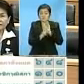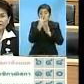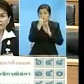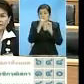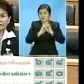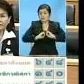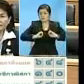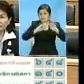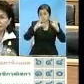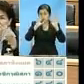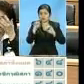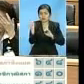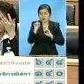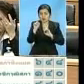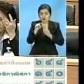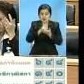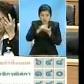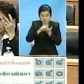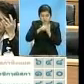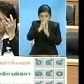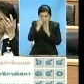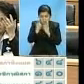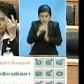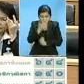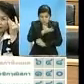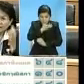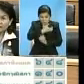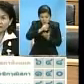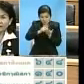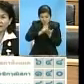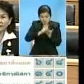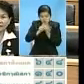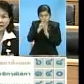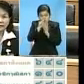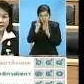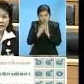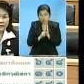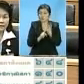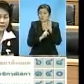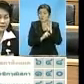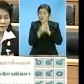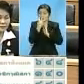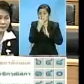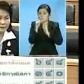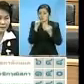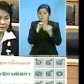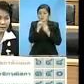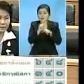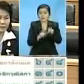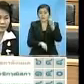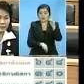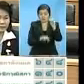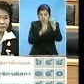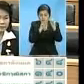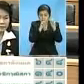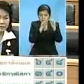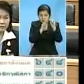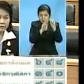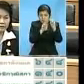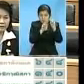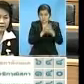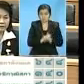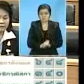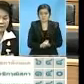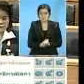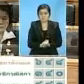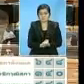ว่าเขียนโดยความมีอคติเนี่ยคือมาตรา302ท่านบรรดาสมาชิกเปิดดูหน้า